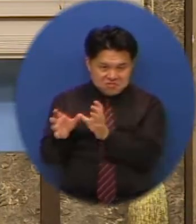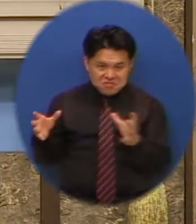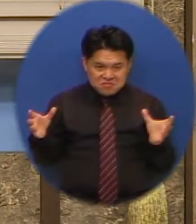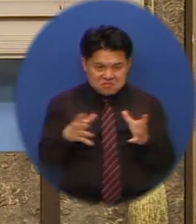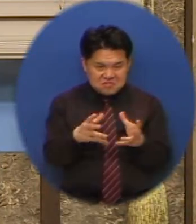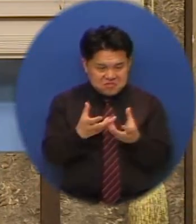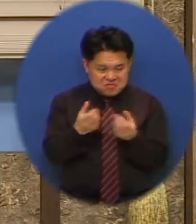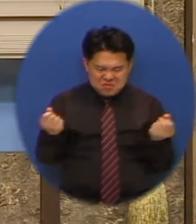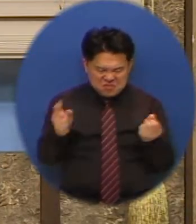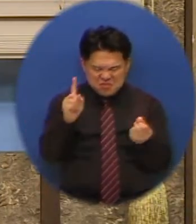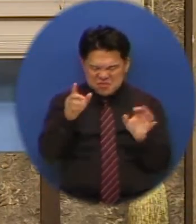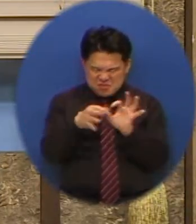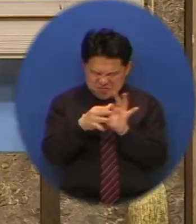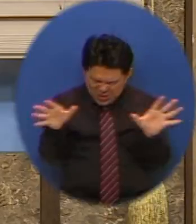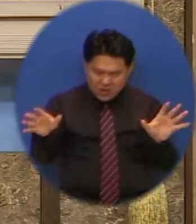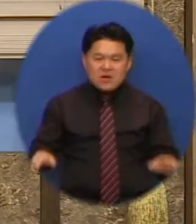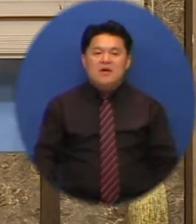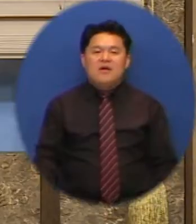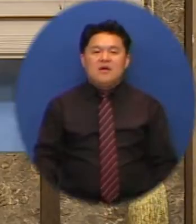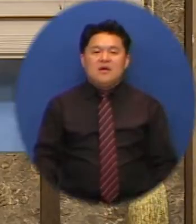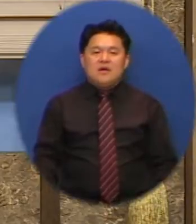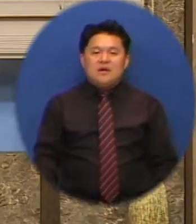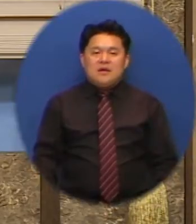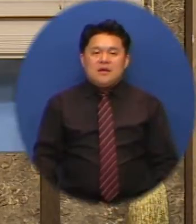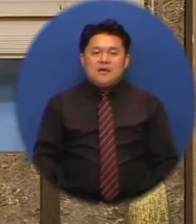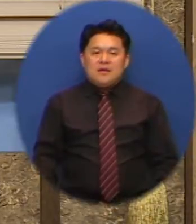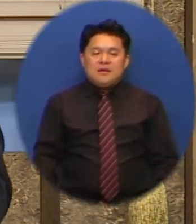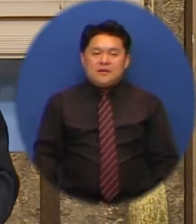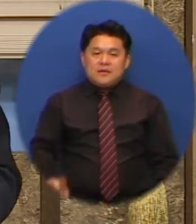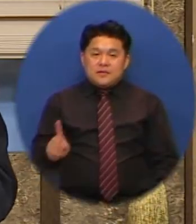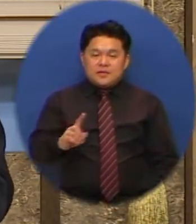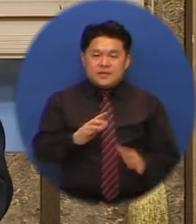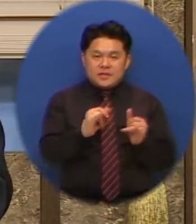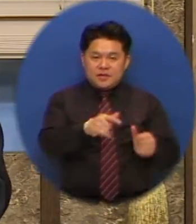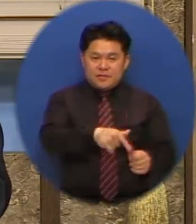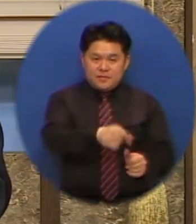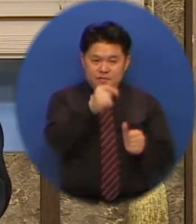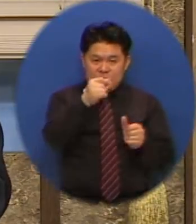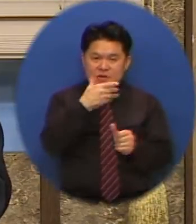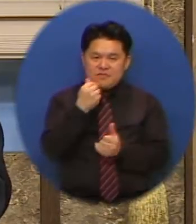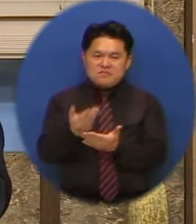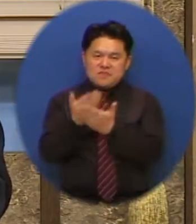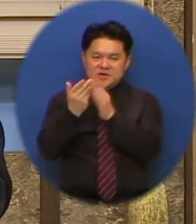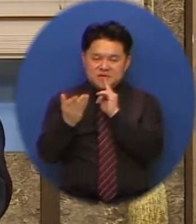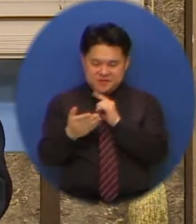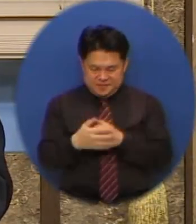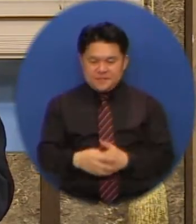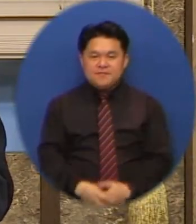그를 넘어서서 이게 이제 고용을 통한 복지 향상.